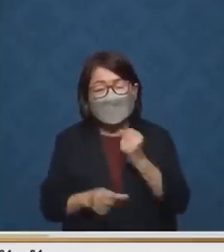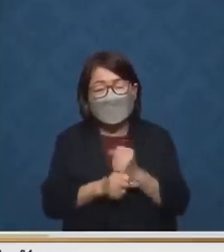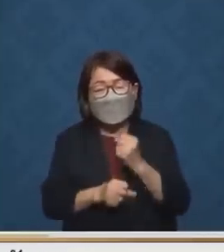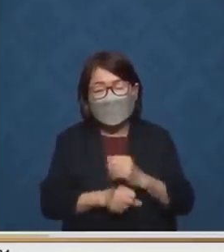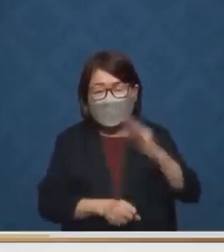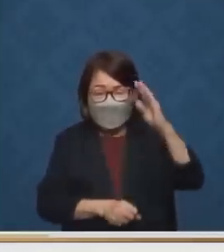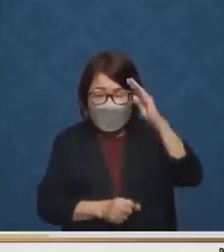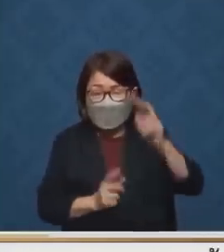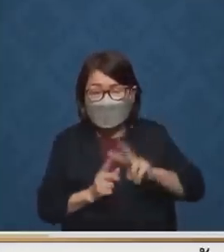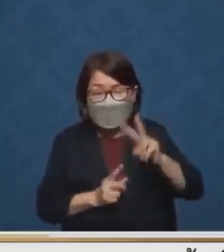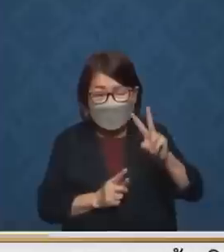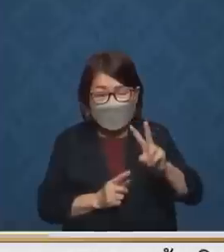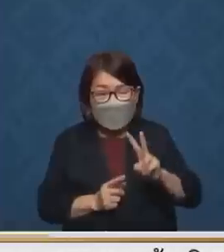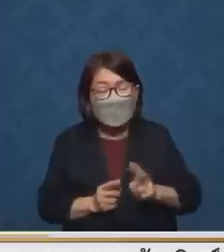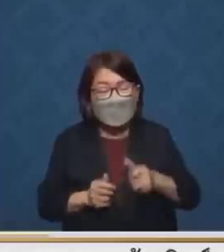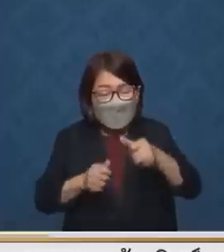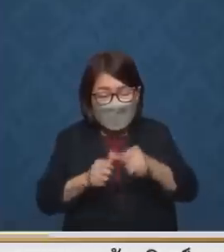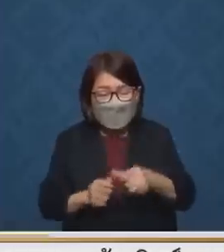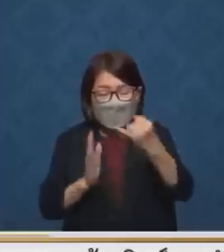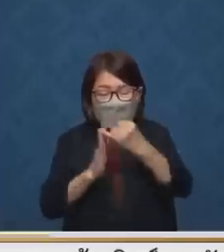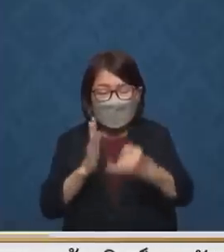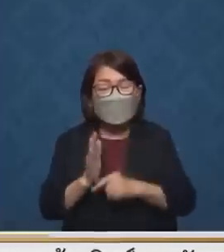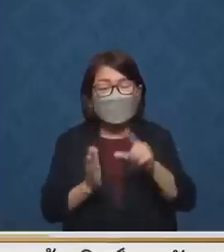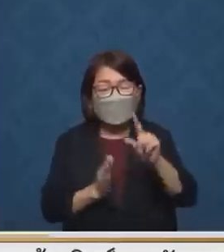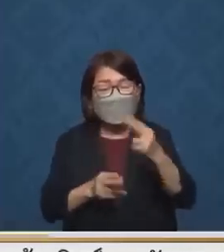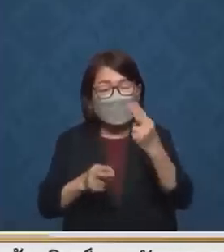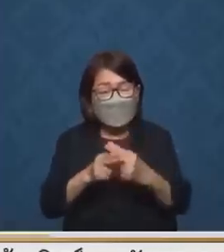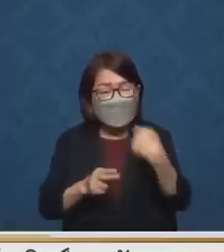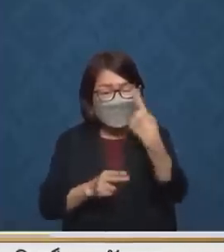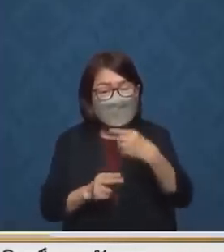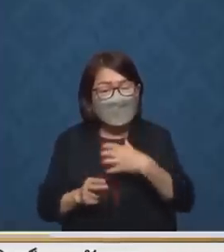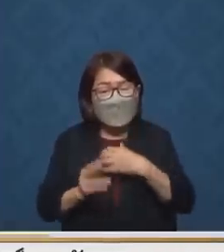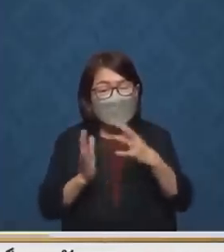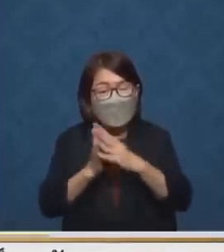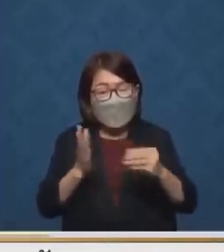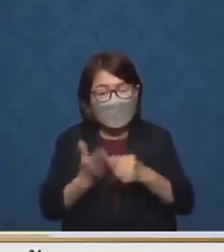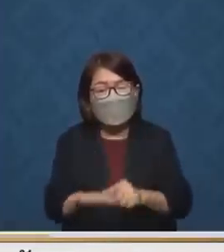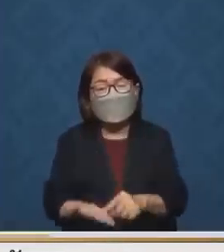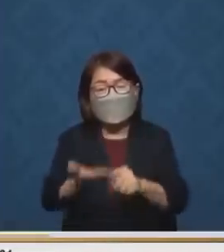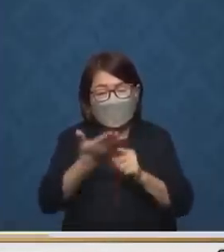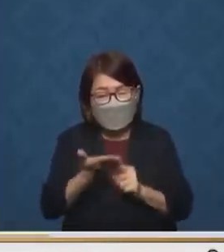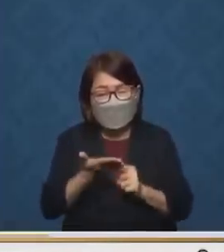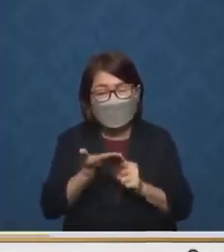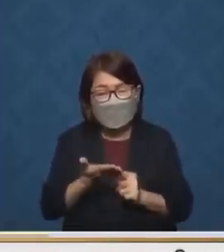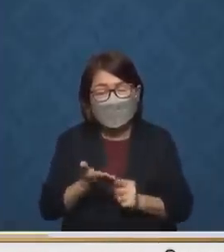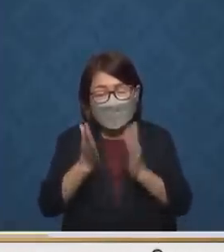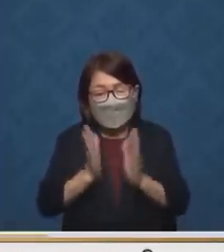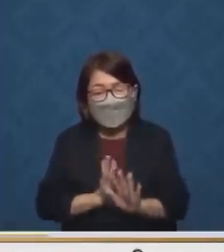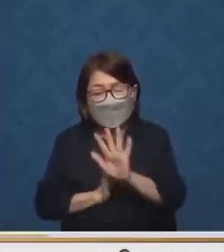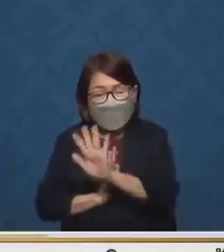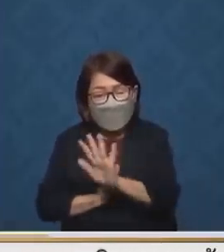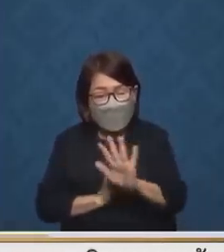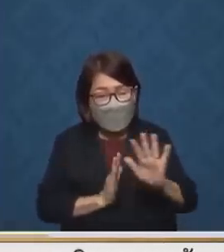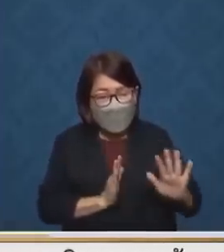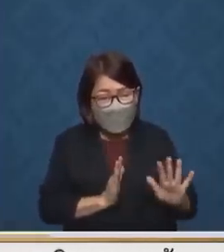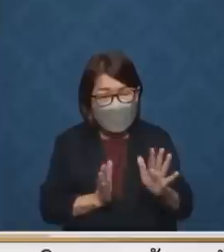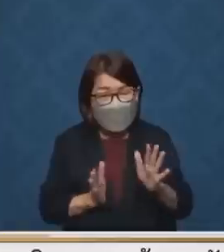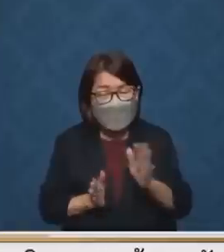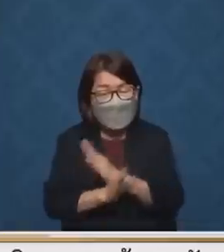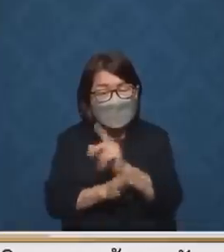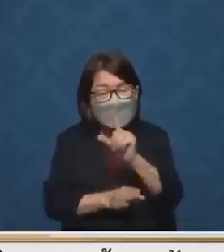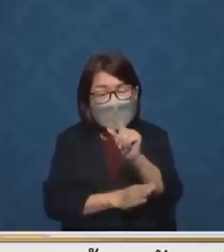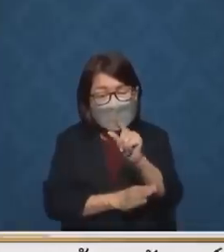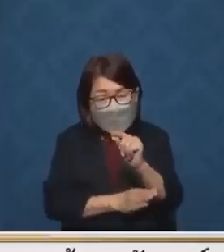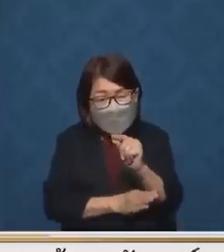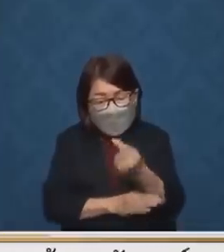น.ภาค 2 ทั้ง 20จัหวัดส่งรายชื่อ เจ้านที่ donorsารบรมหน่วยละ 5 นาย ทั้ง 20 จงหวัด จัหวดละ 5